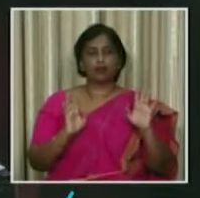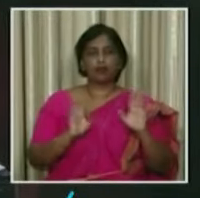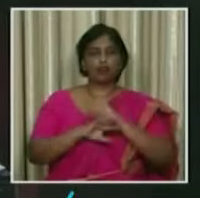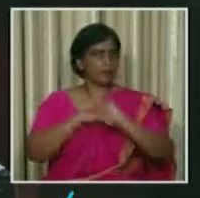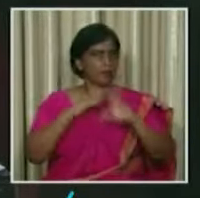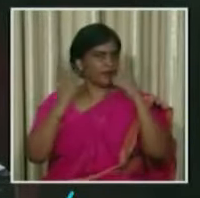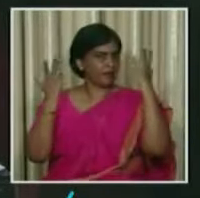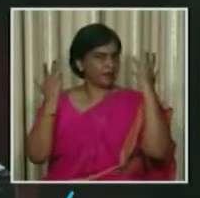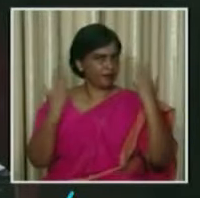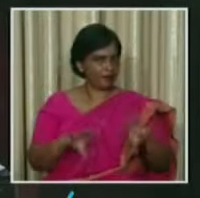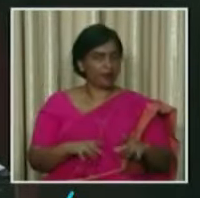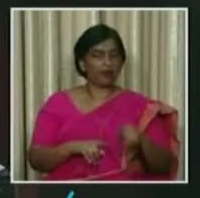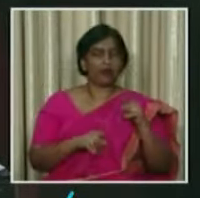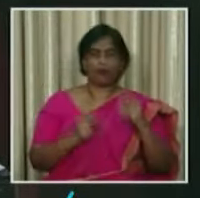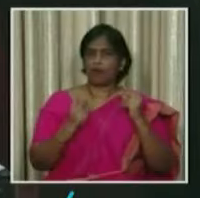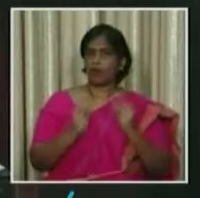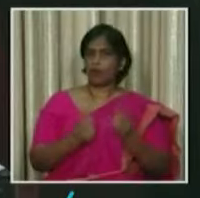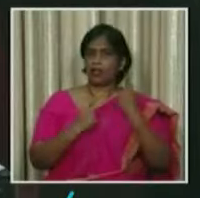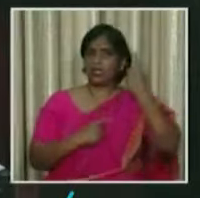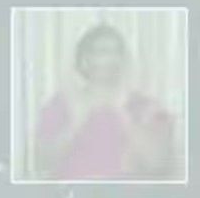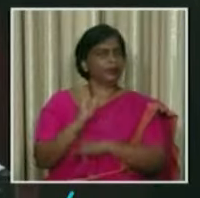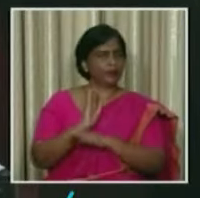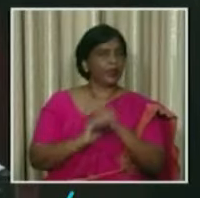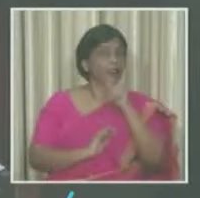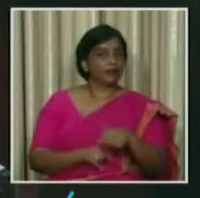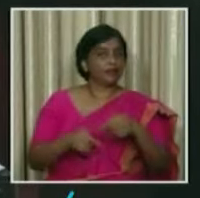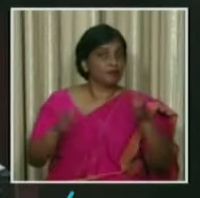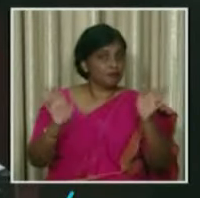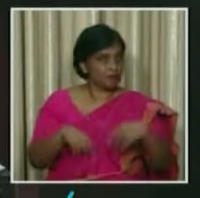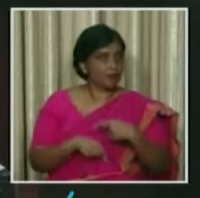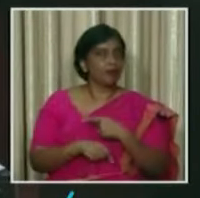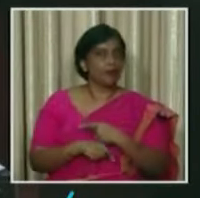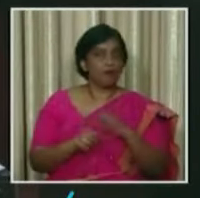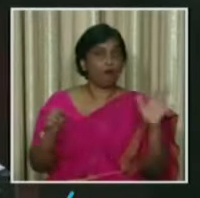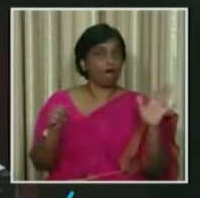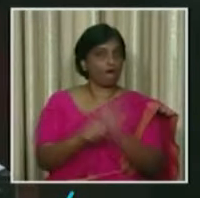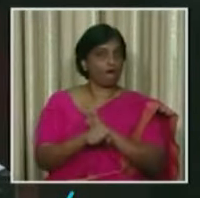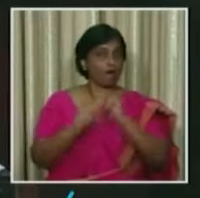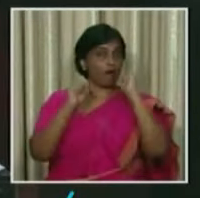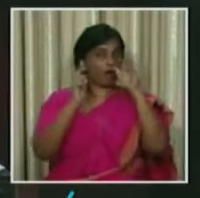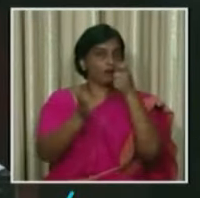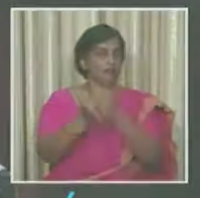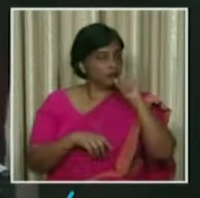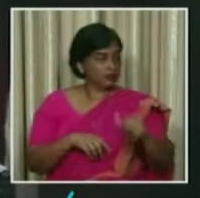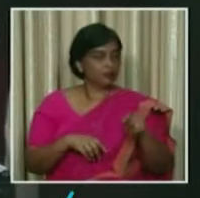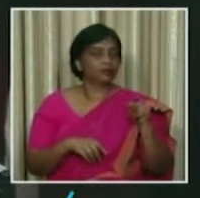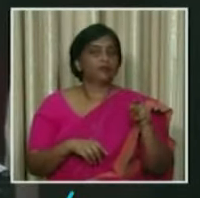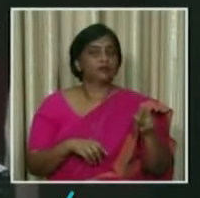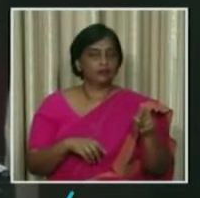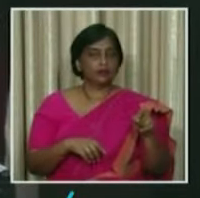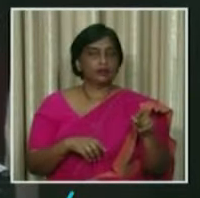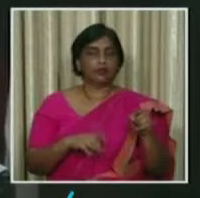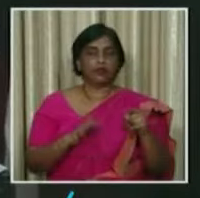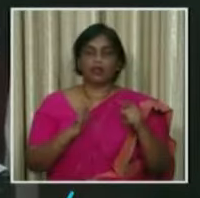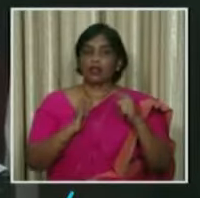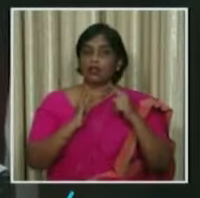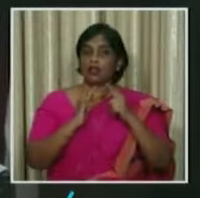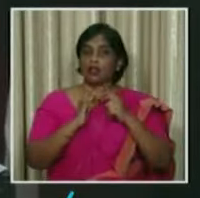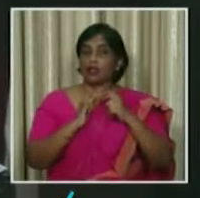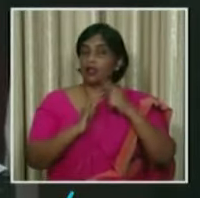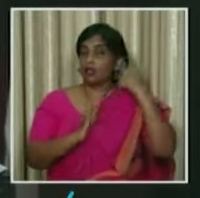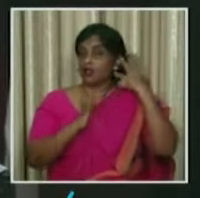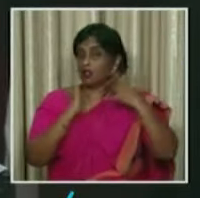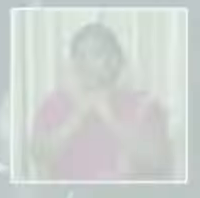සැලසුම් කරලා ඒක හිටි හැටියෙම ඊයේ දවසේ විඩ්‍රෝ කරේ. තවමත් අංග සම්පූර්ණ ගිවිසුමකට ප්‍රවේශ වෙලා නැහැ. ජාත්‍යන්තර බැඳුම් කර